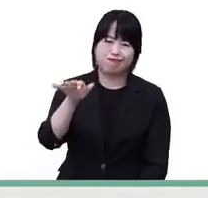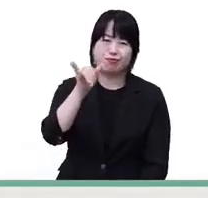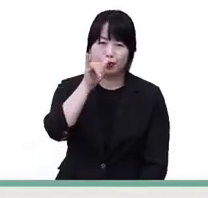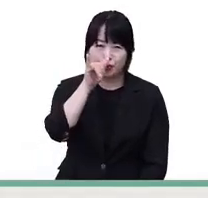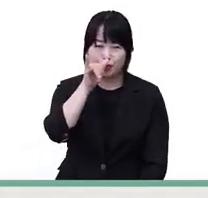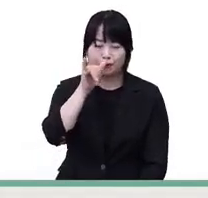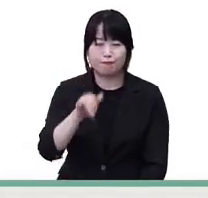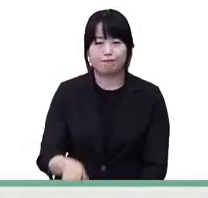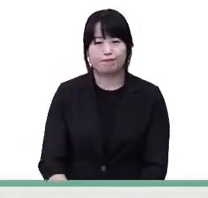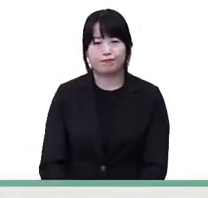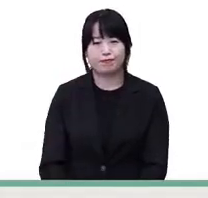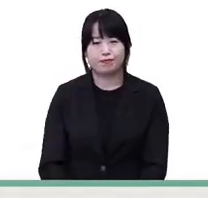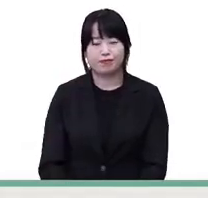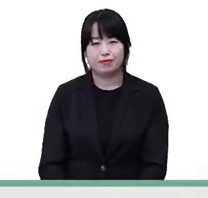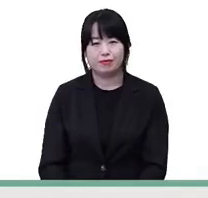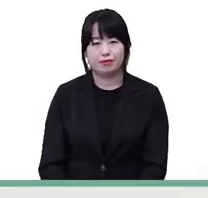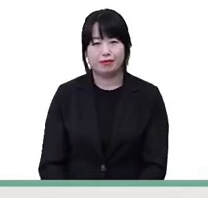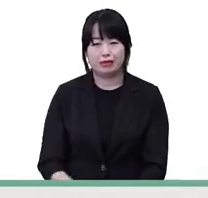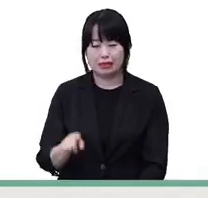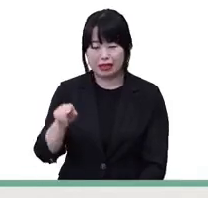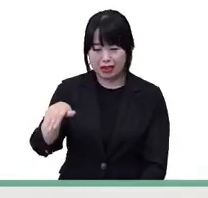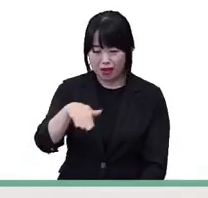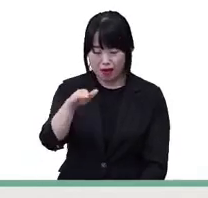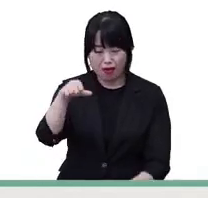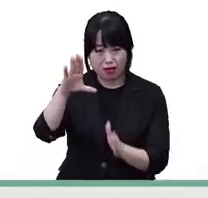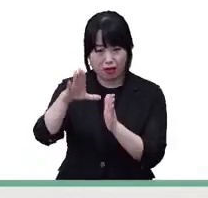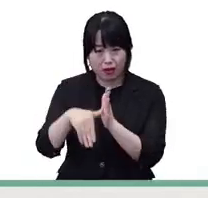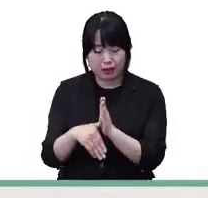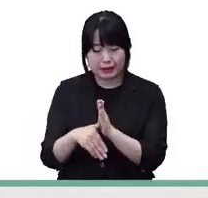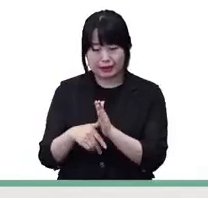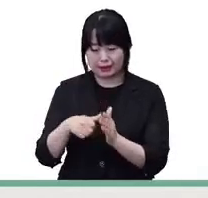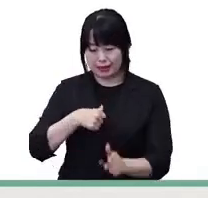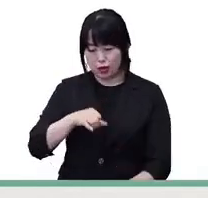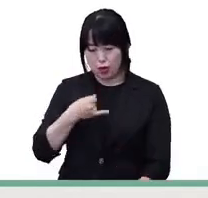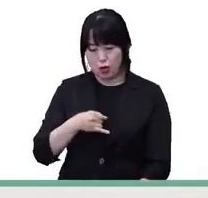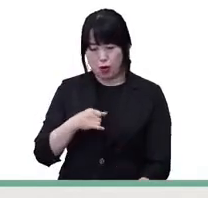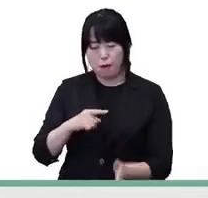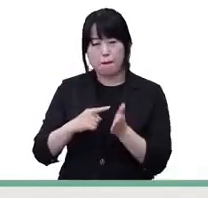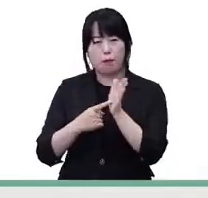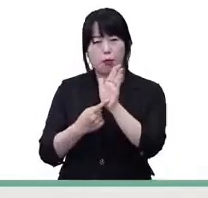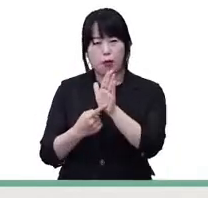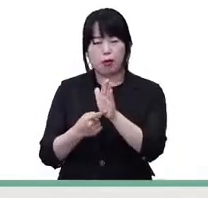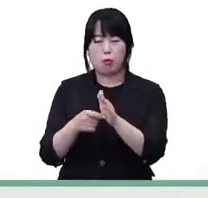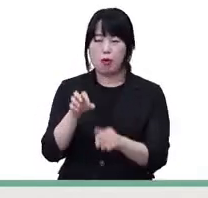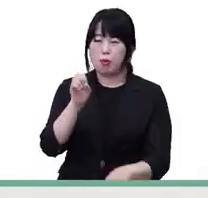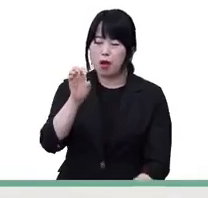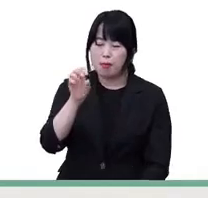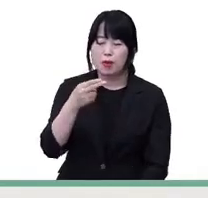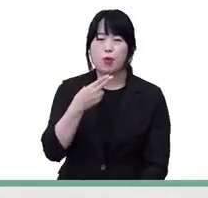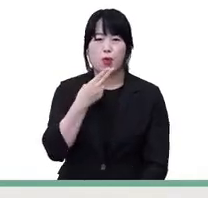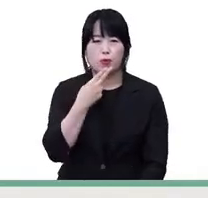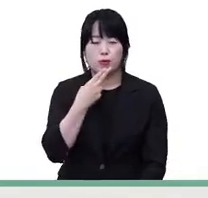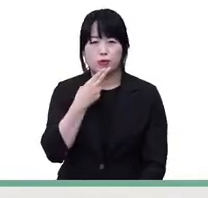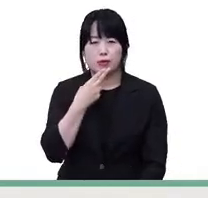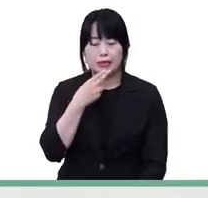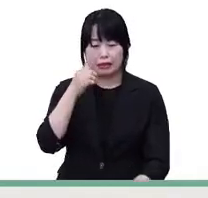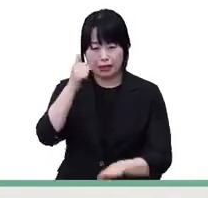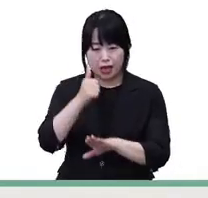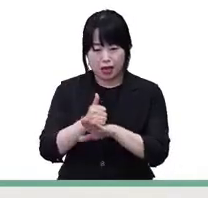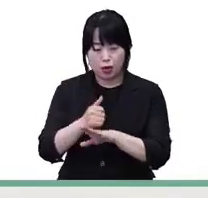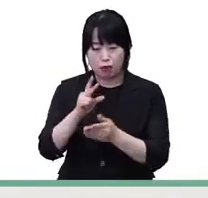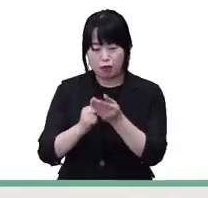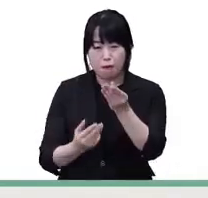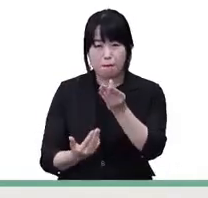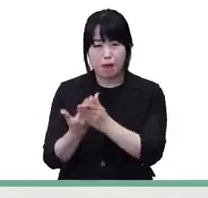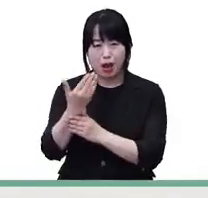돼버리는데요. 그렇게 되면 아이들은 표현하지 않게 되고 아까 말한 대로 부모님에게 더 큰 문제가 생겼는데도